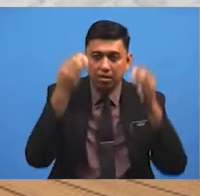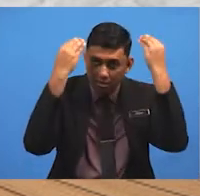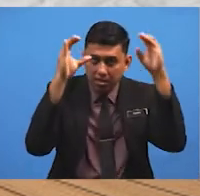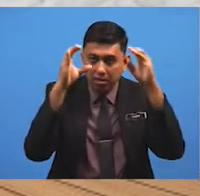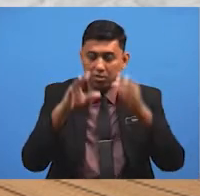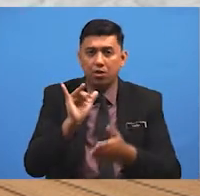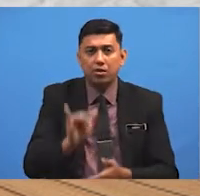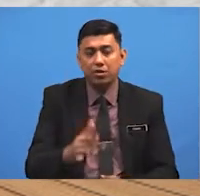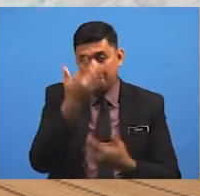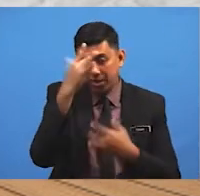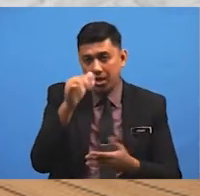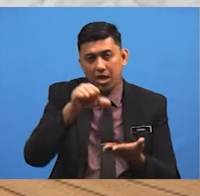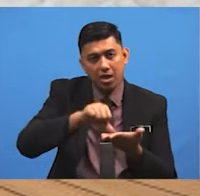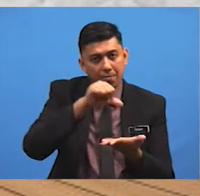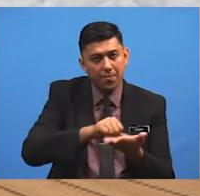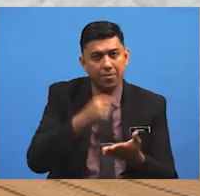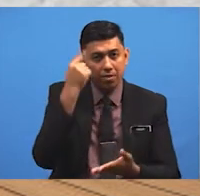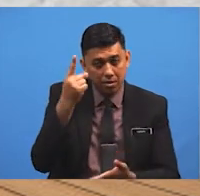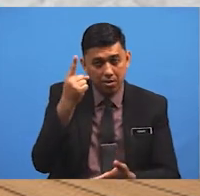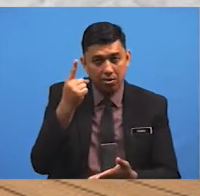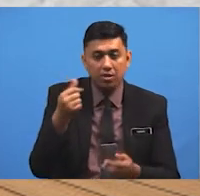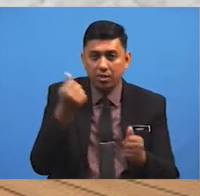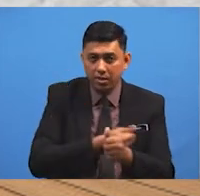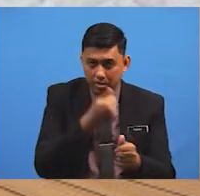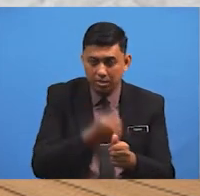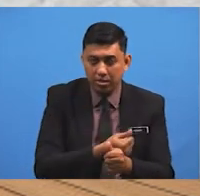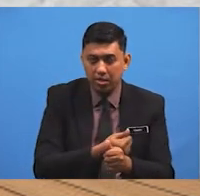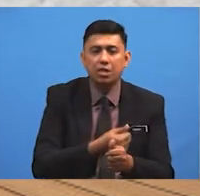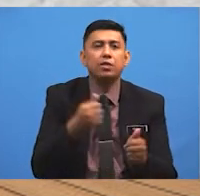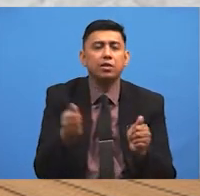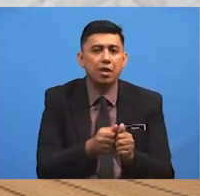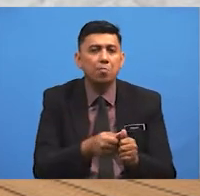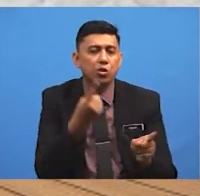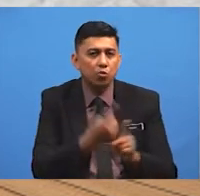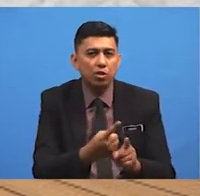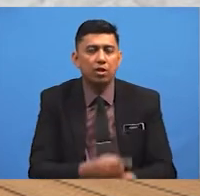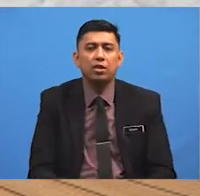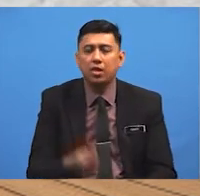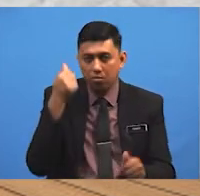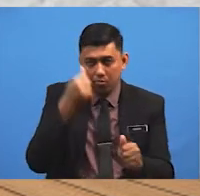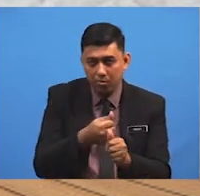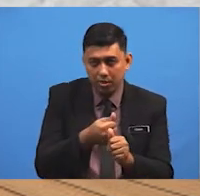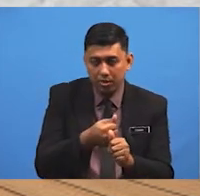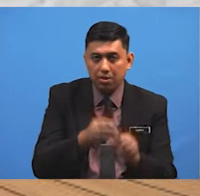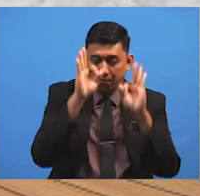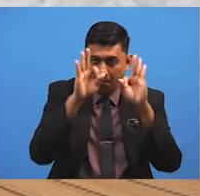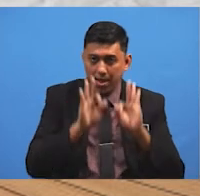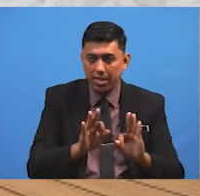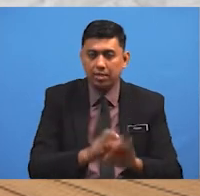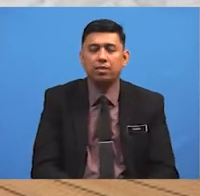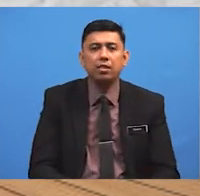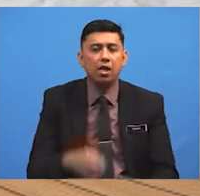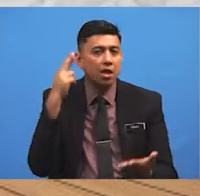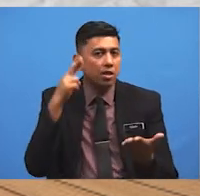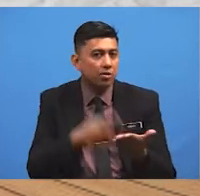tidak pandai ecount pahamkan setiap konsepnya dengan jelas ingat formatnya